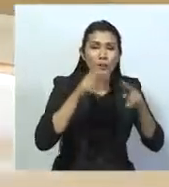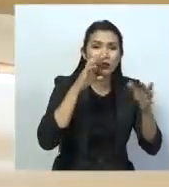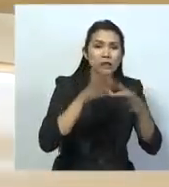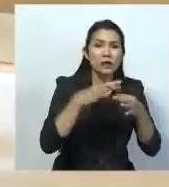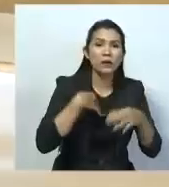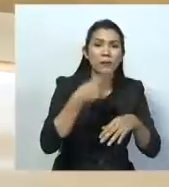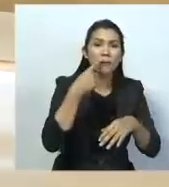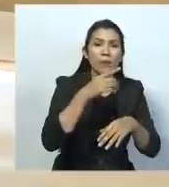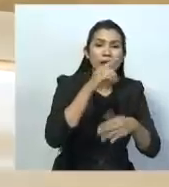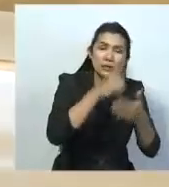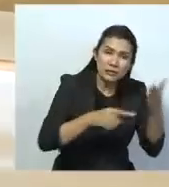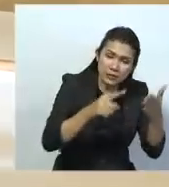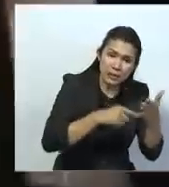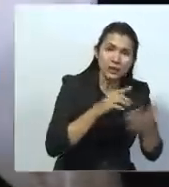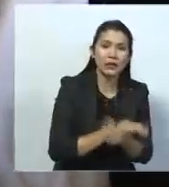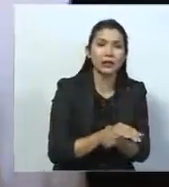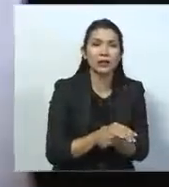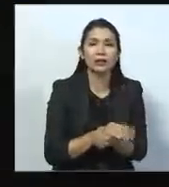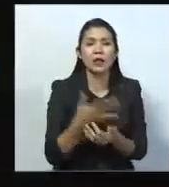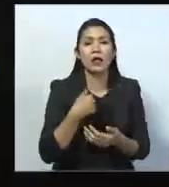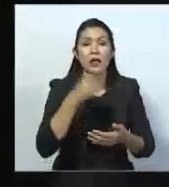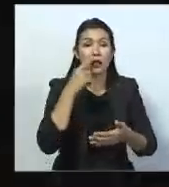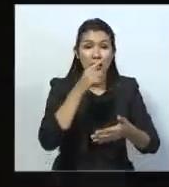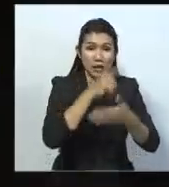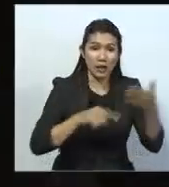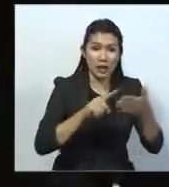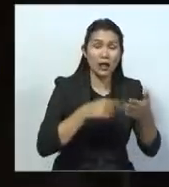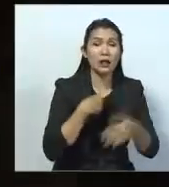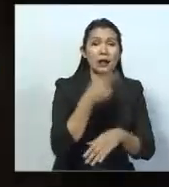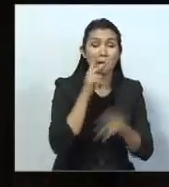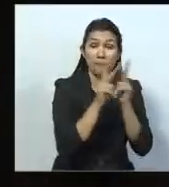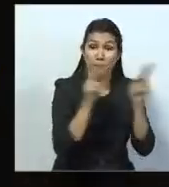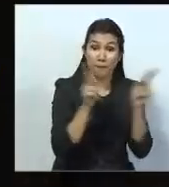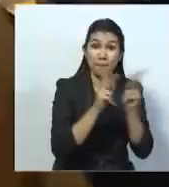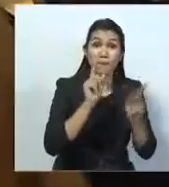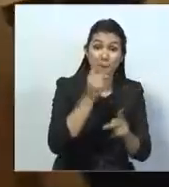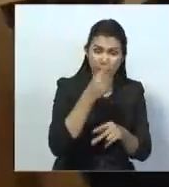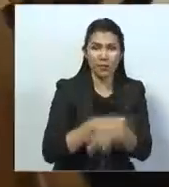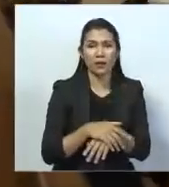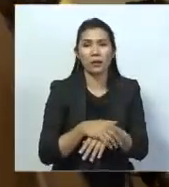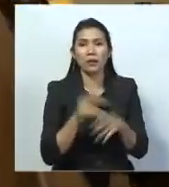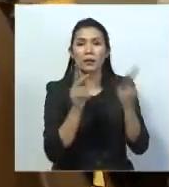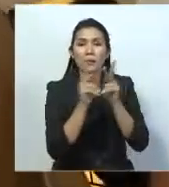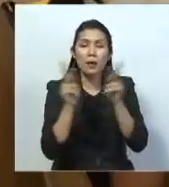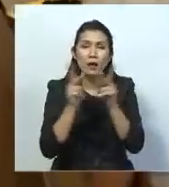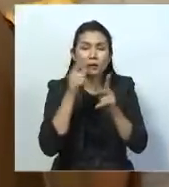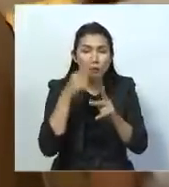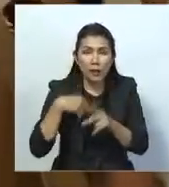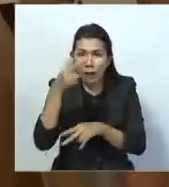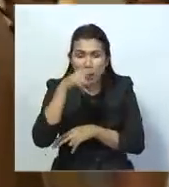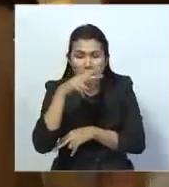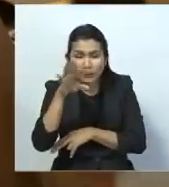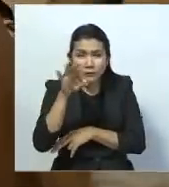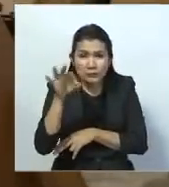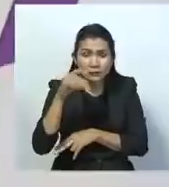พรรคเกี่ยวกับการเลือกตั้งแล้วก็เป็นการเลือกตั้งคณะกรรมการบริหารพรรคชุดใหม่และคณะกรรมการสรรหาผู้สมัครพ